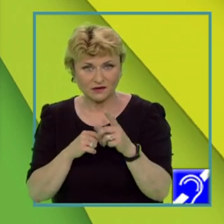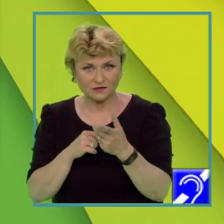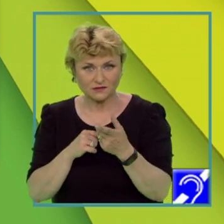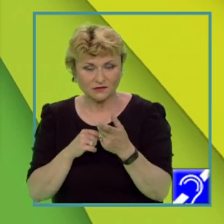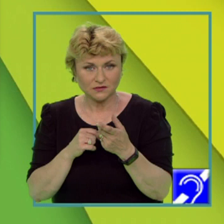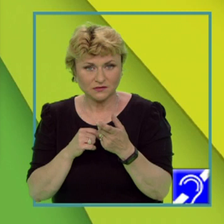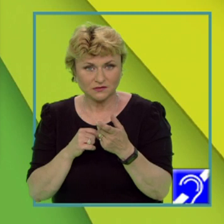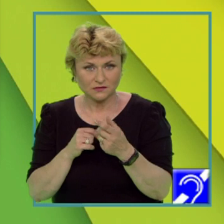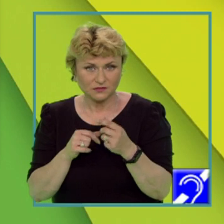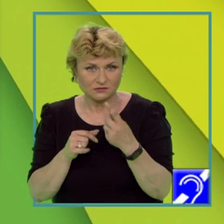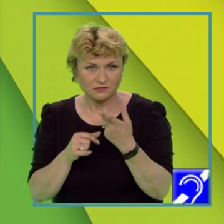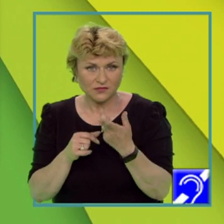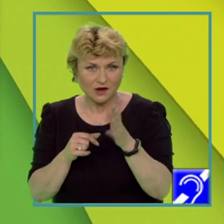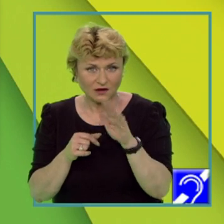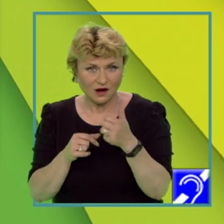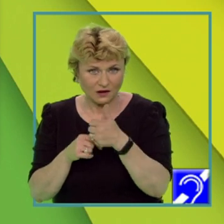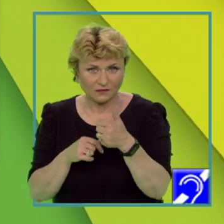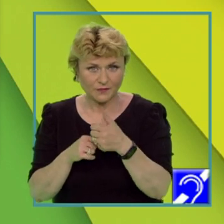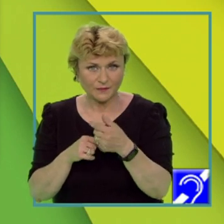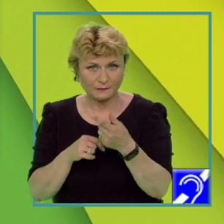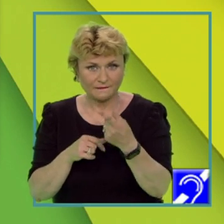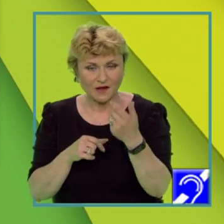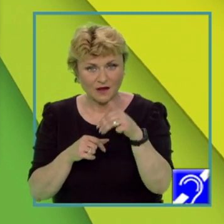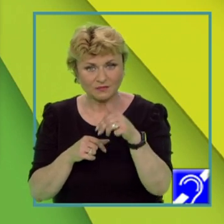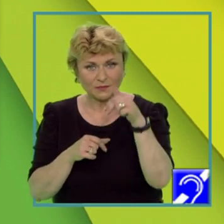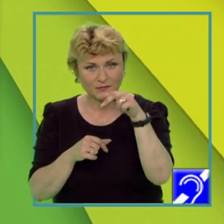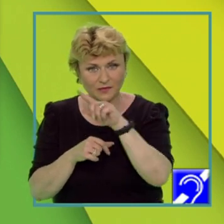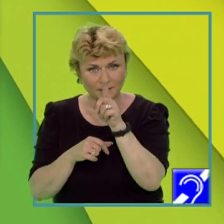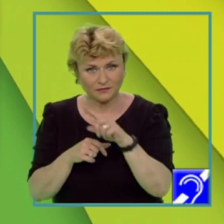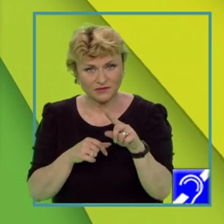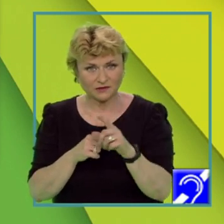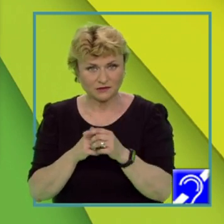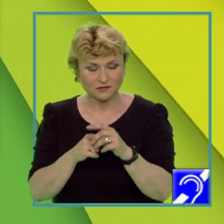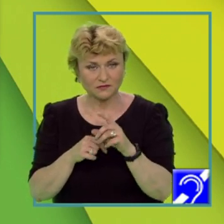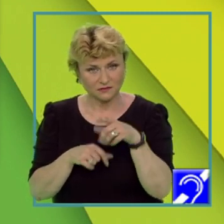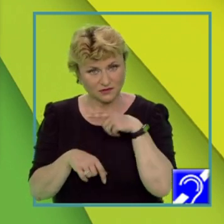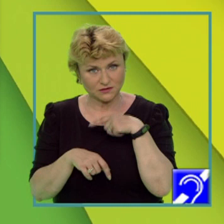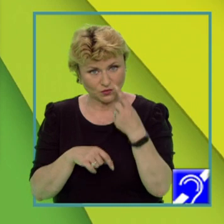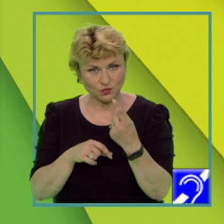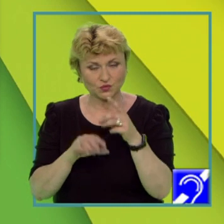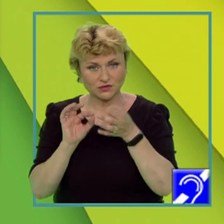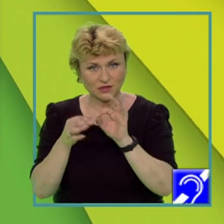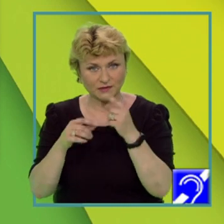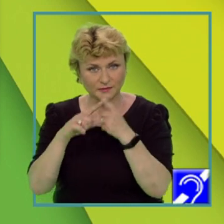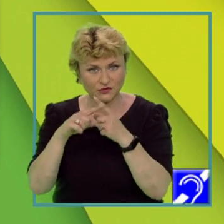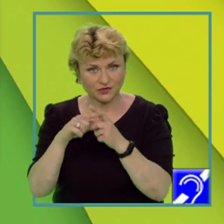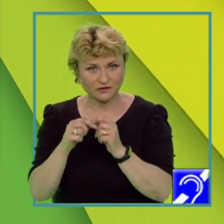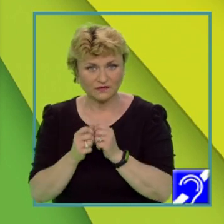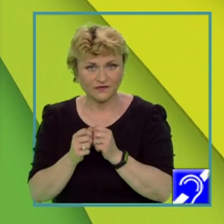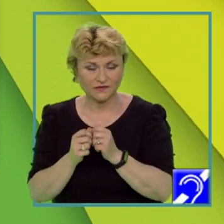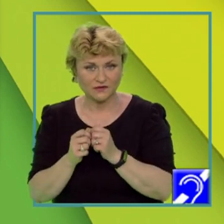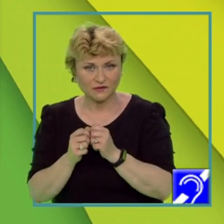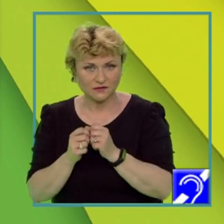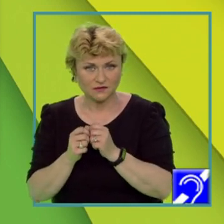lui între rădăcini au este coeficientul lui m pătrat cu eficientă este unul dispozitiv de aici vând rădăcini am semnul